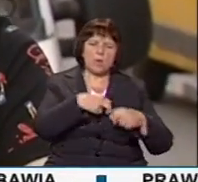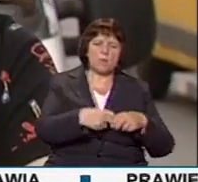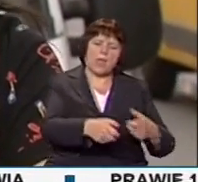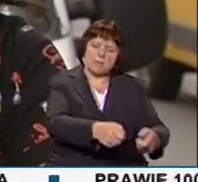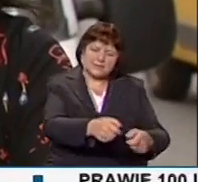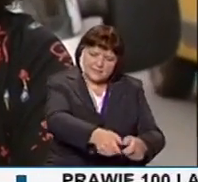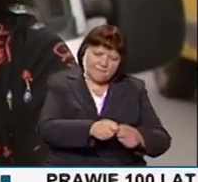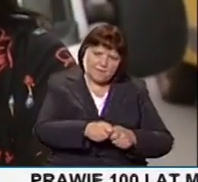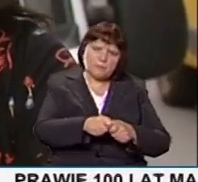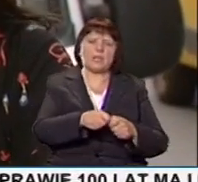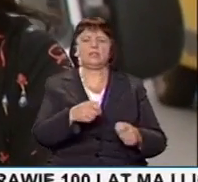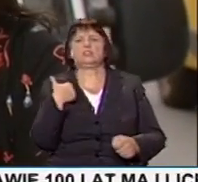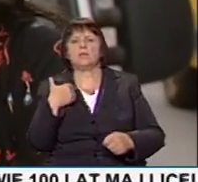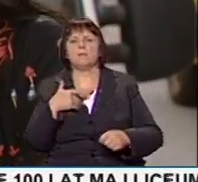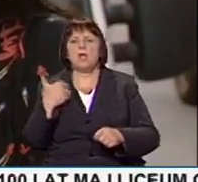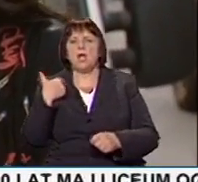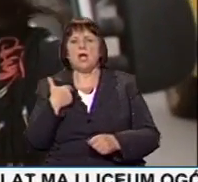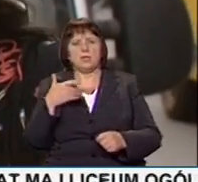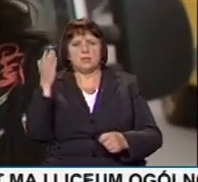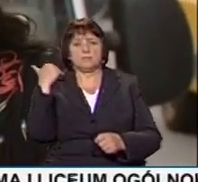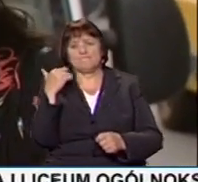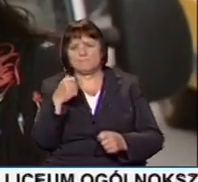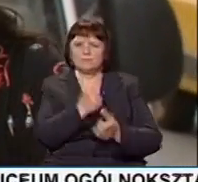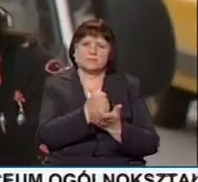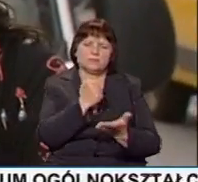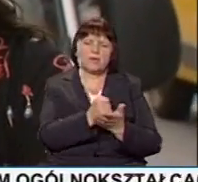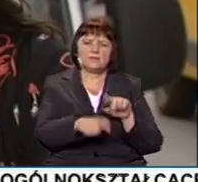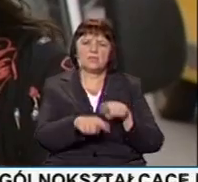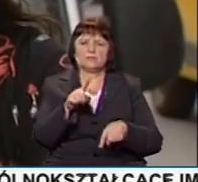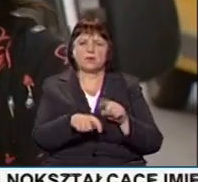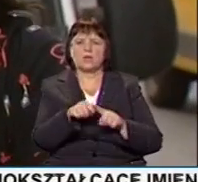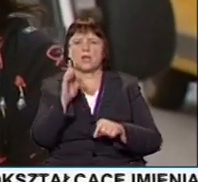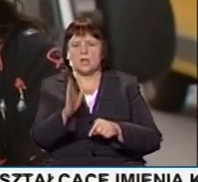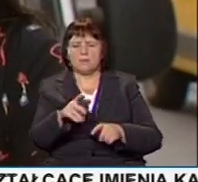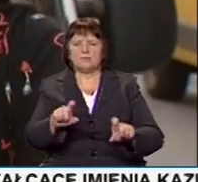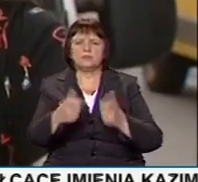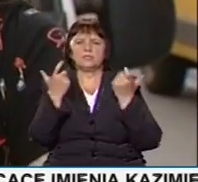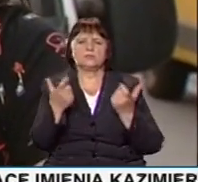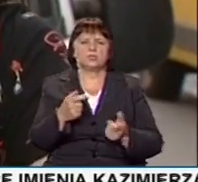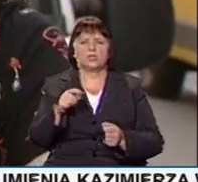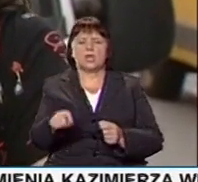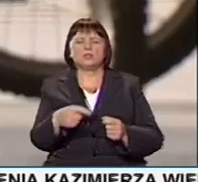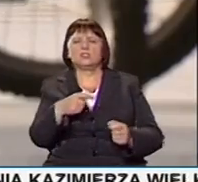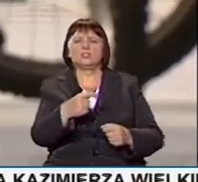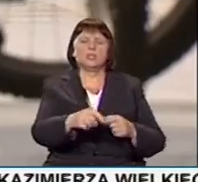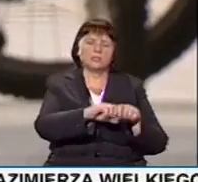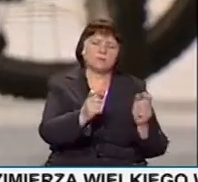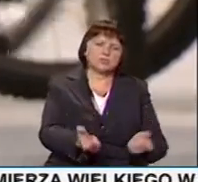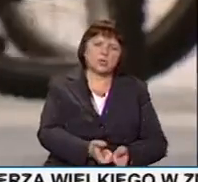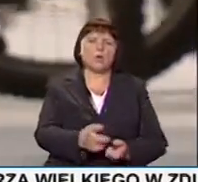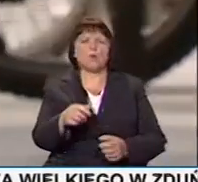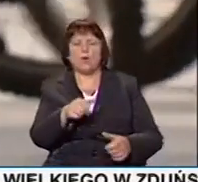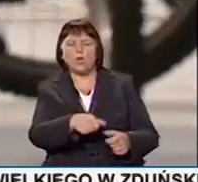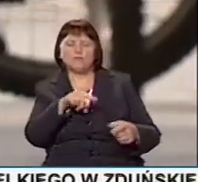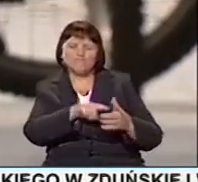że gdzieś tam, no ale to są takie sprawy bardzo naturalne, które się będą zdarzać. Gdzieś koło pójdzie, dętka. Zarówno